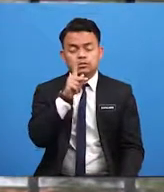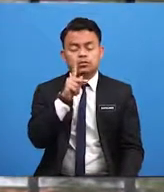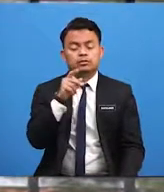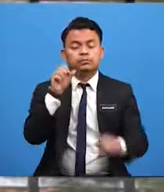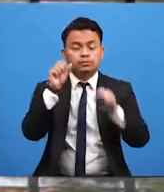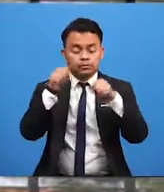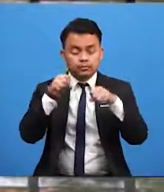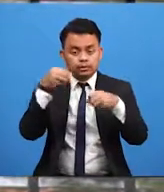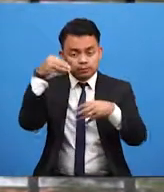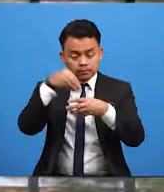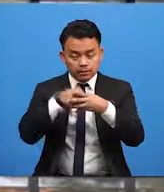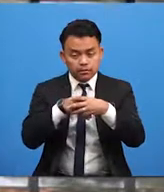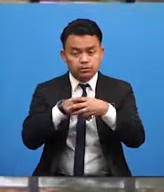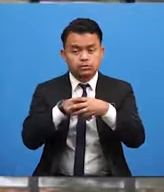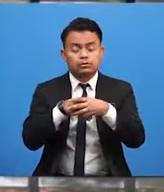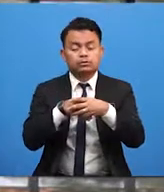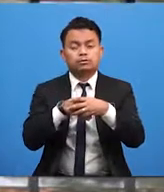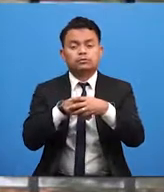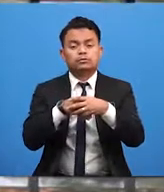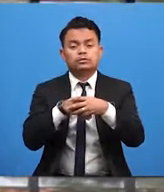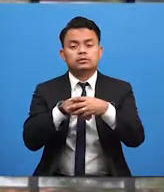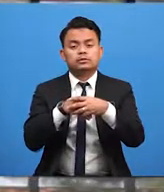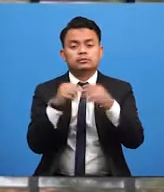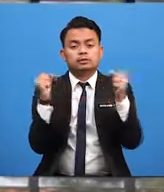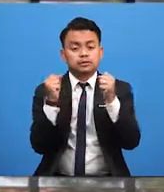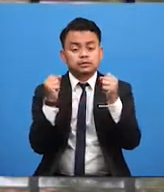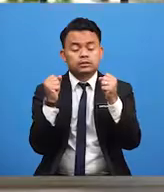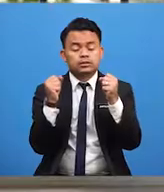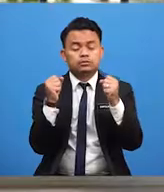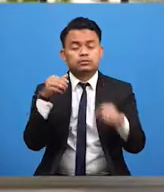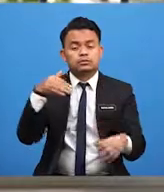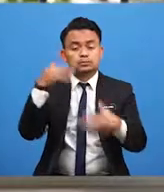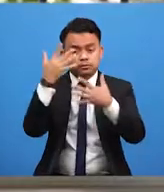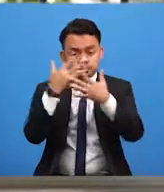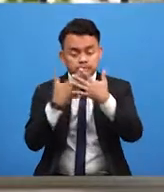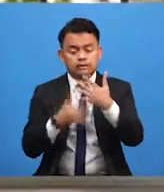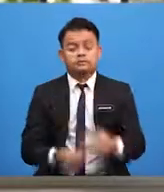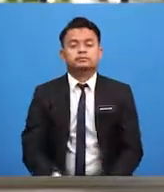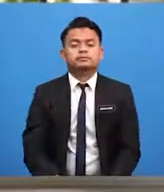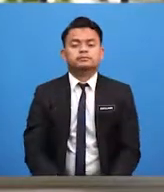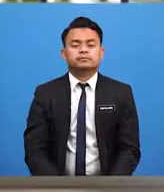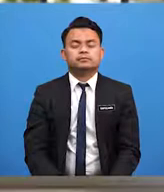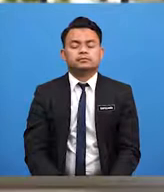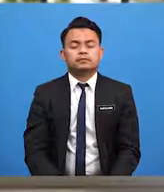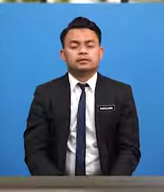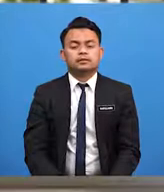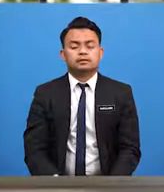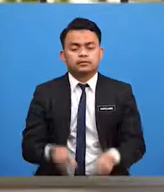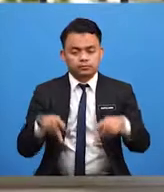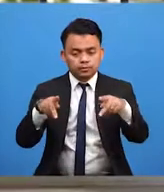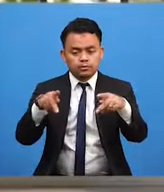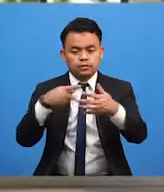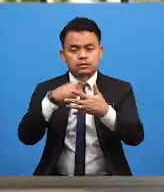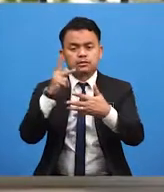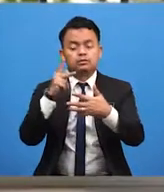bolehlah dimasukkan di dalam peti sejuk semalaman sebelum ditapis. Proses mengeluarkan keladak di atas